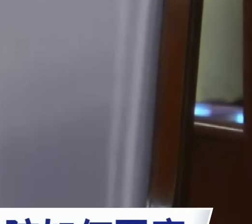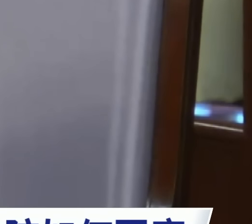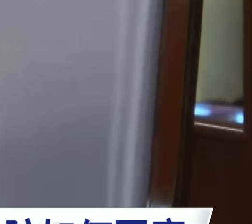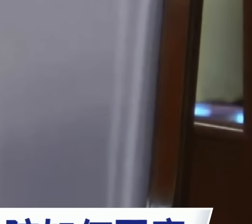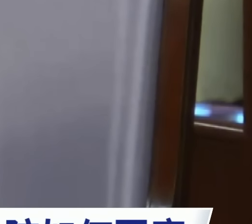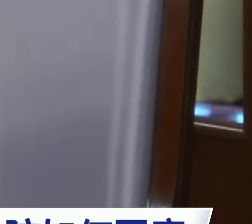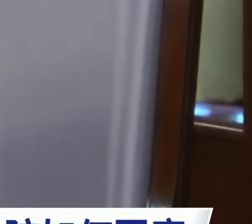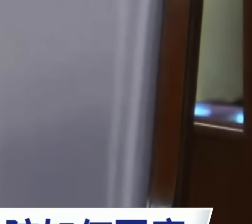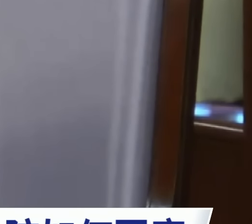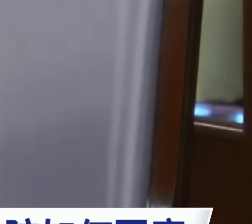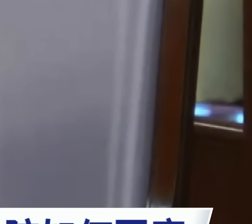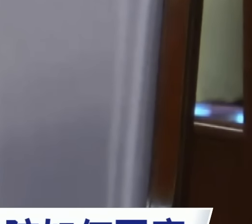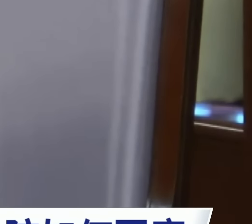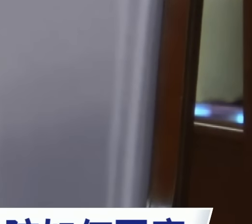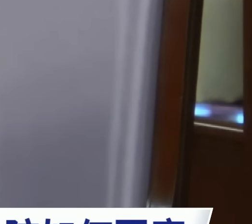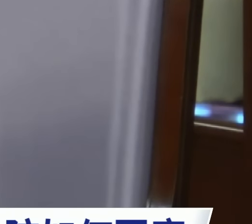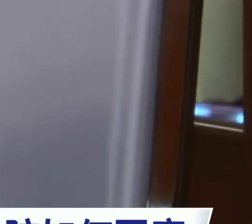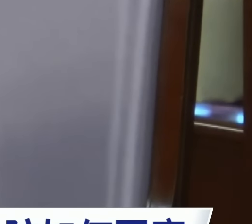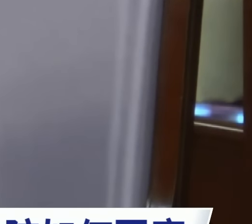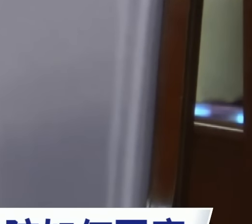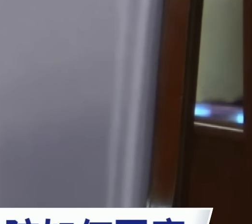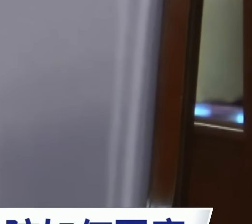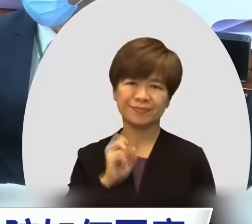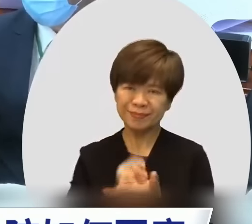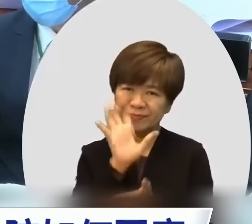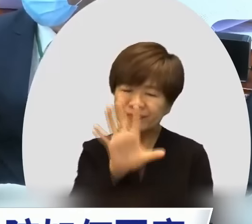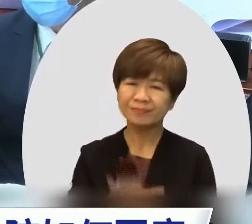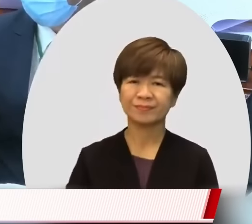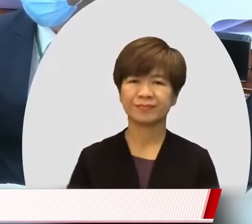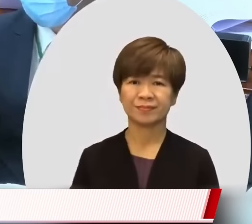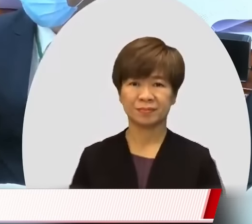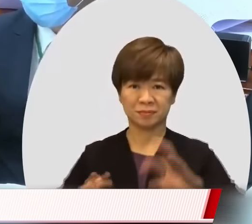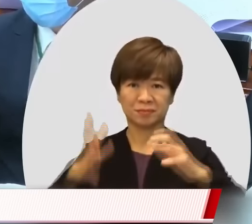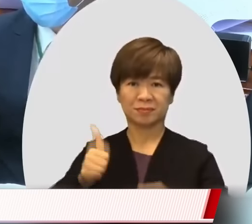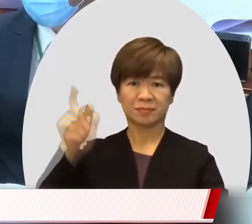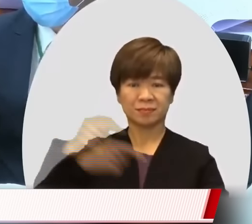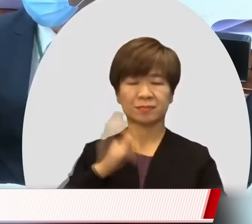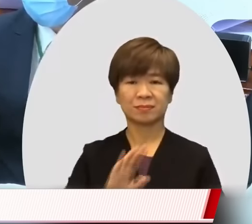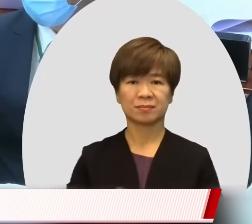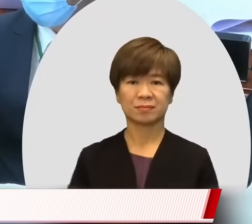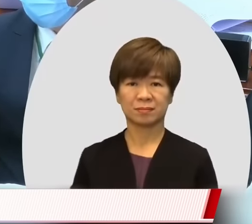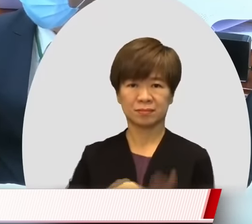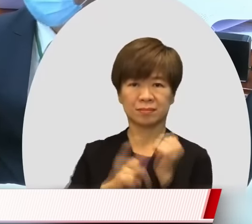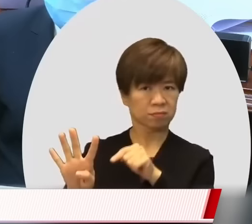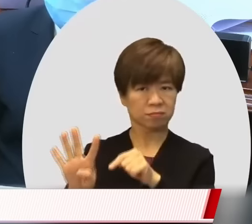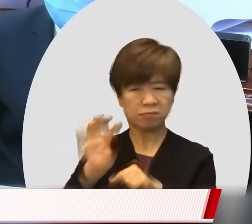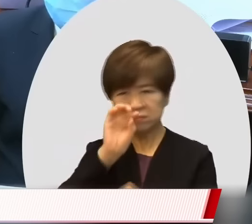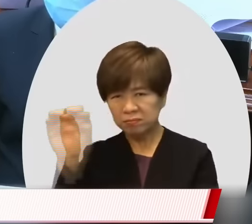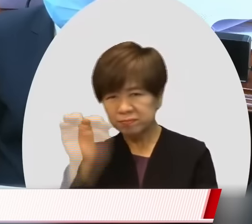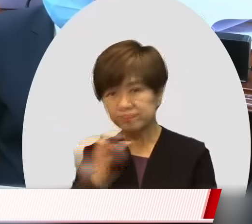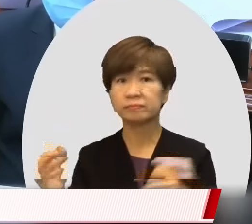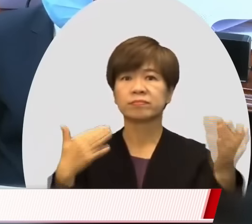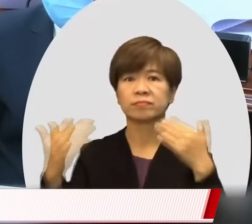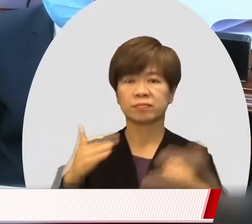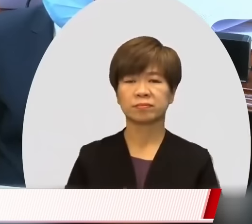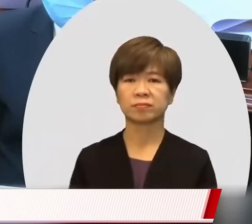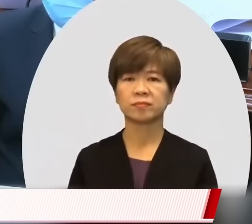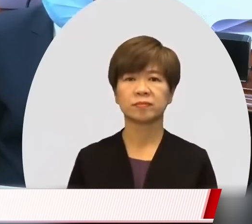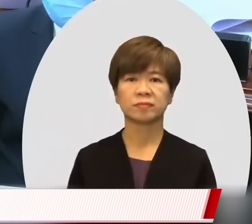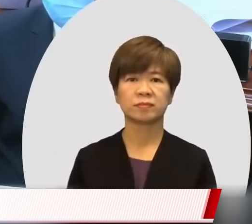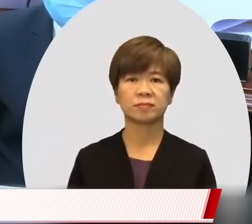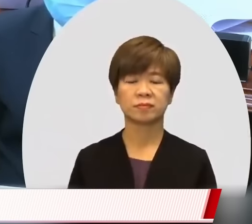考量有无符合暂时处分的急迫必要性。 总统不来立法院什么事也不能干，那个不是单纯